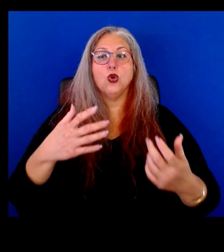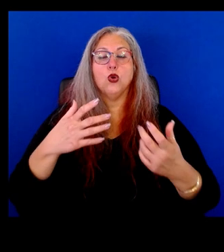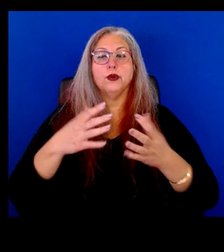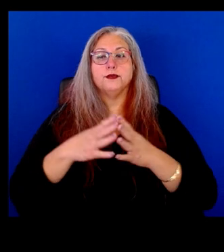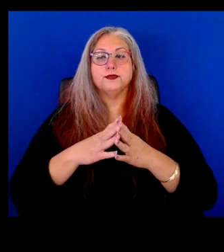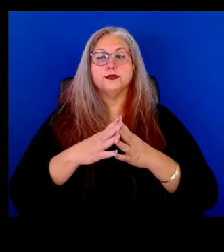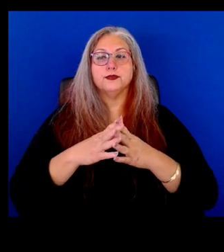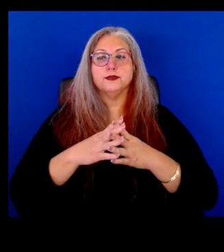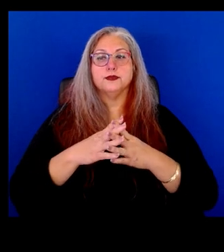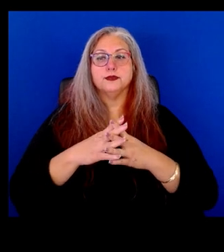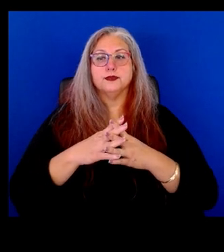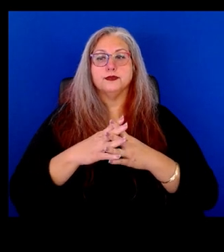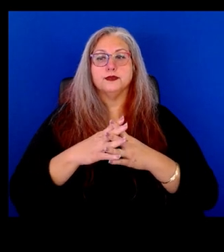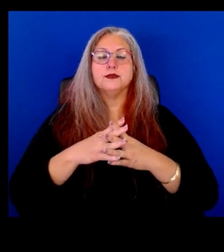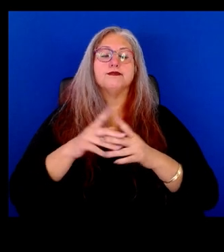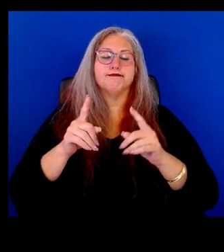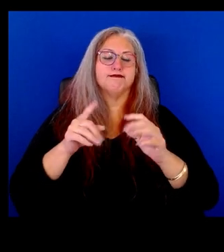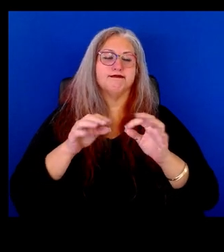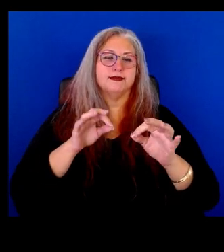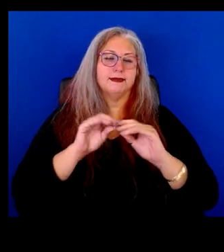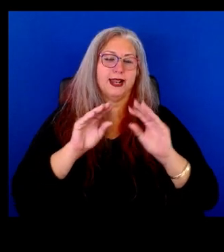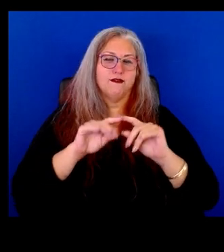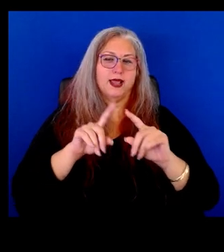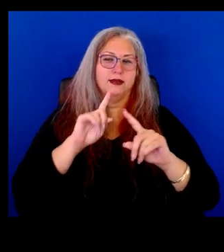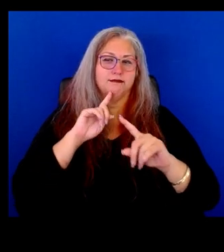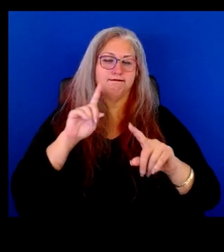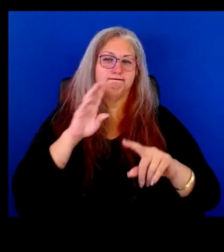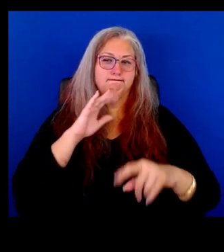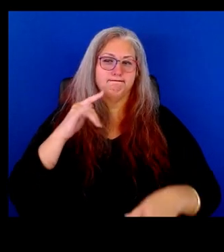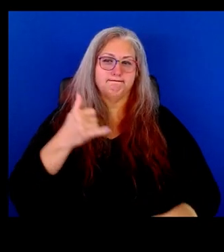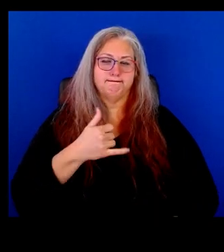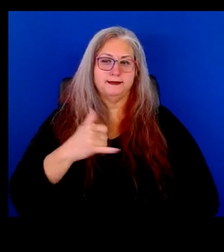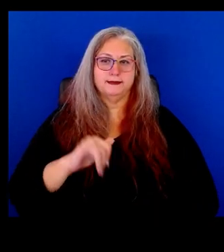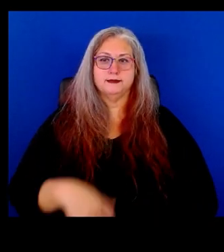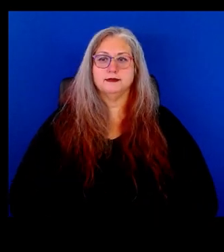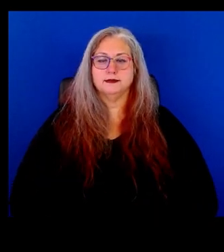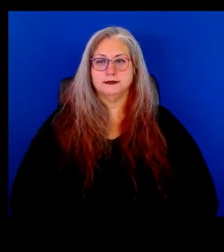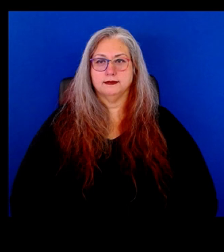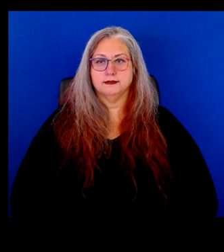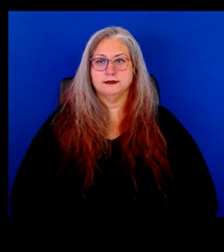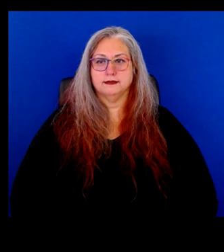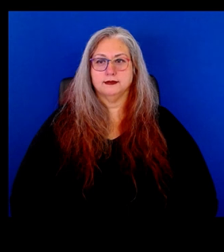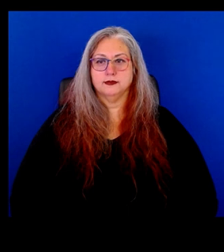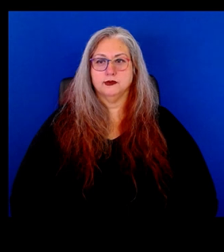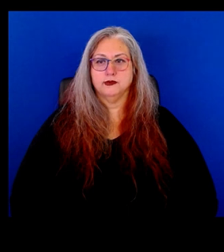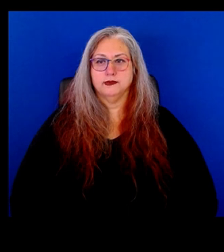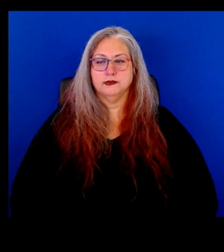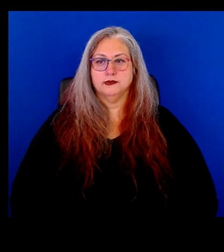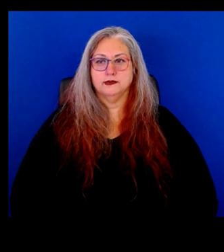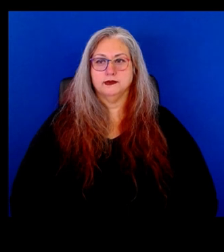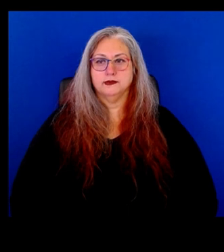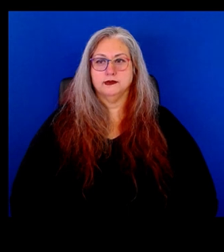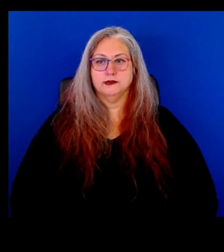سؤال، قد ايه يعني 3000 شيكل دولار يعني تقريبا؟ 3000 شيكل يعني